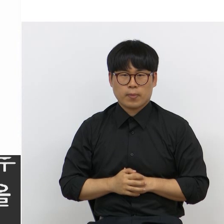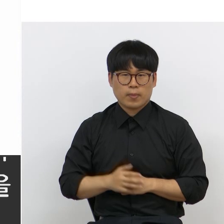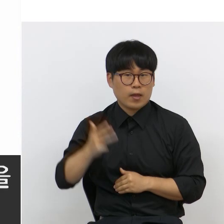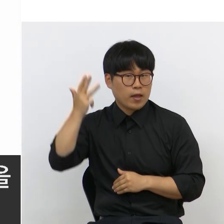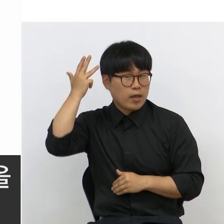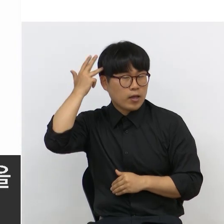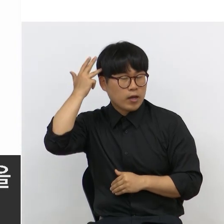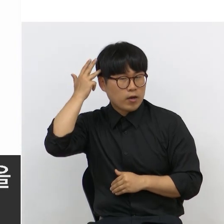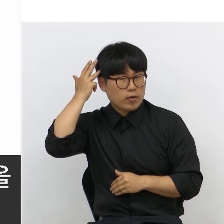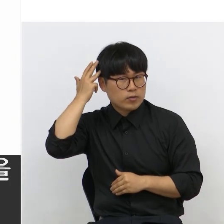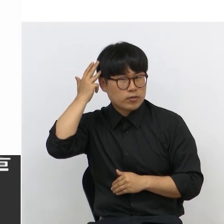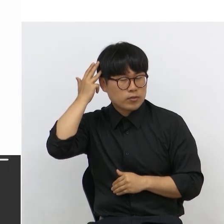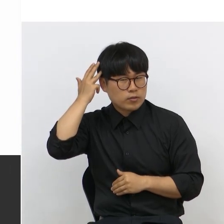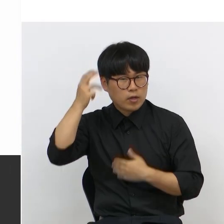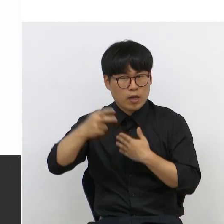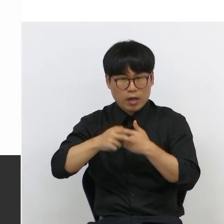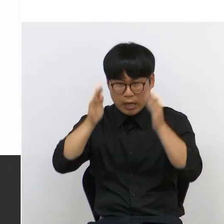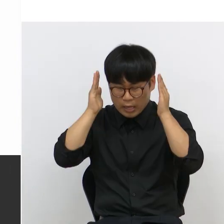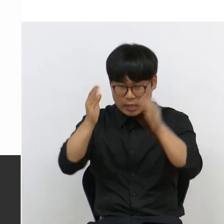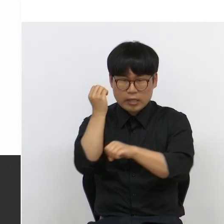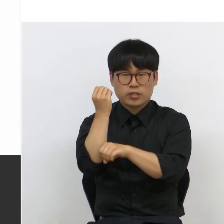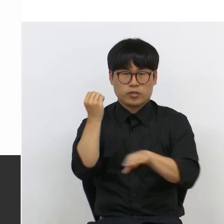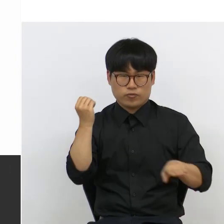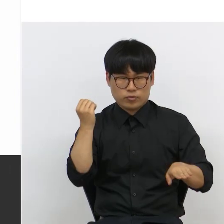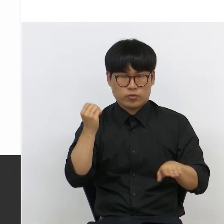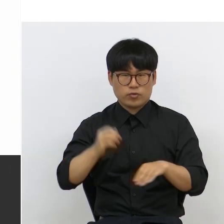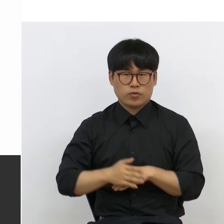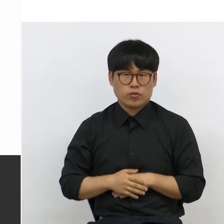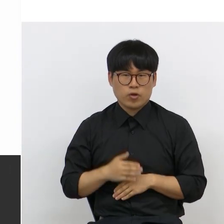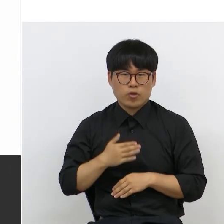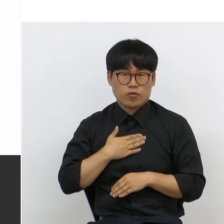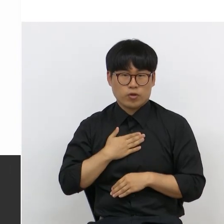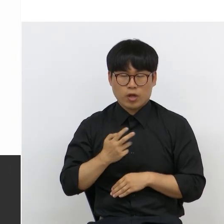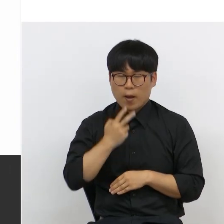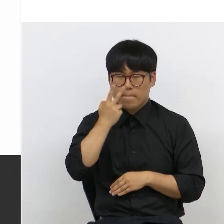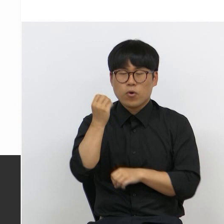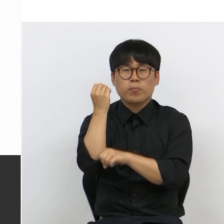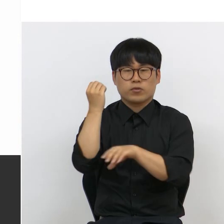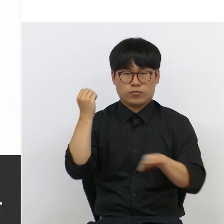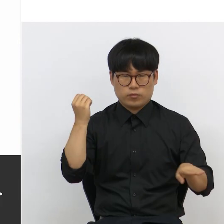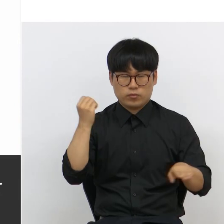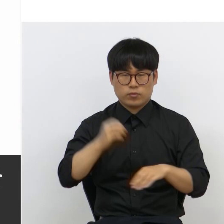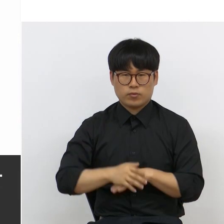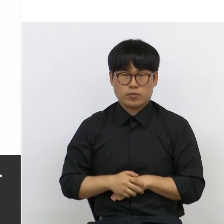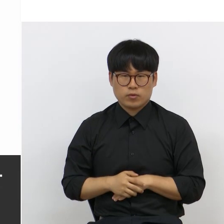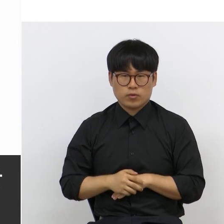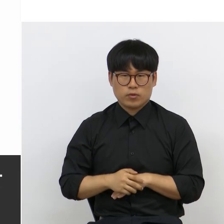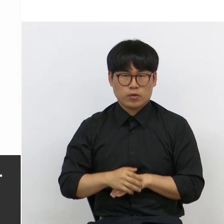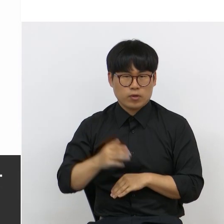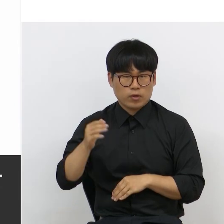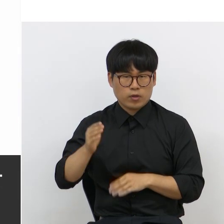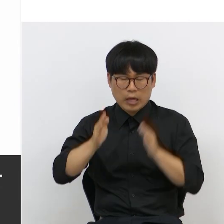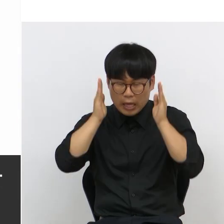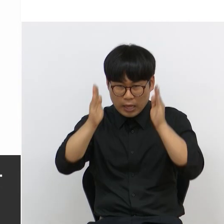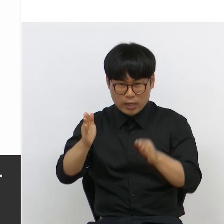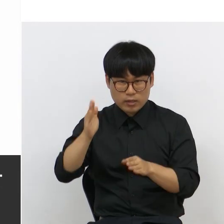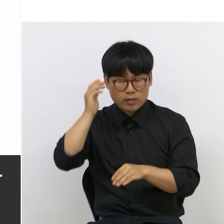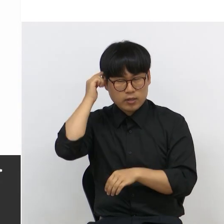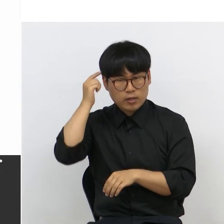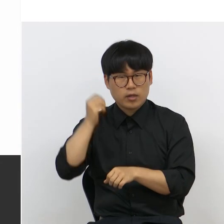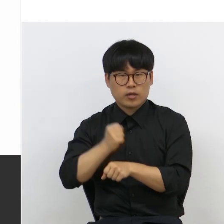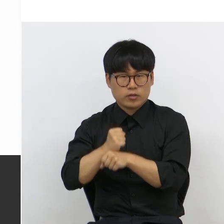그래서 인공화호에 대한 아까 말씀드린 건 우리나라의 보험 기준이고 의학적인 기준, 우리가 의학적으로 인공화호를 볼